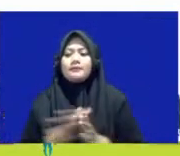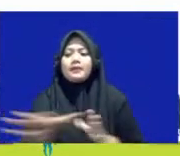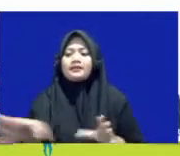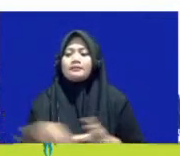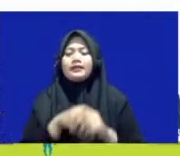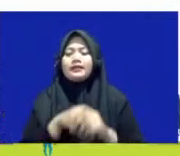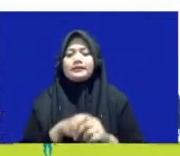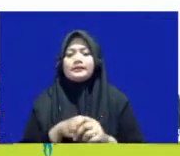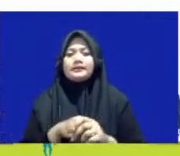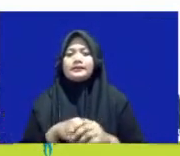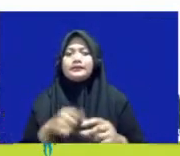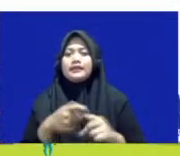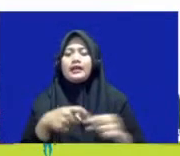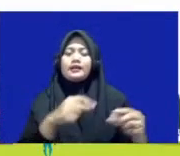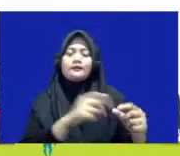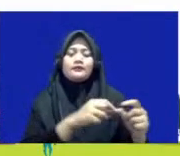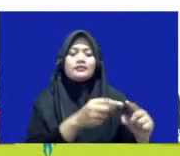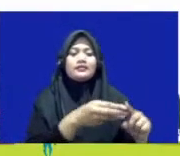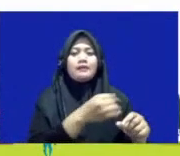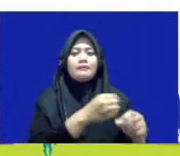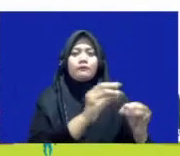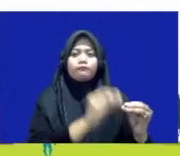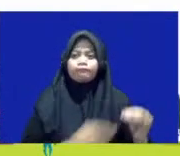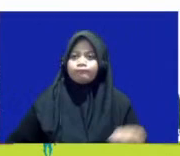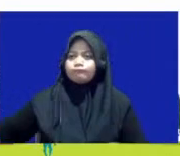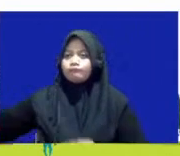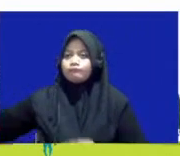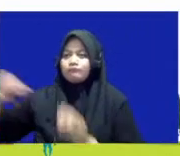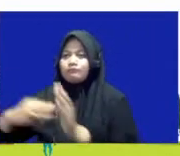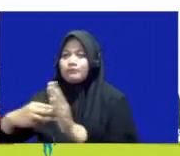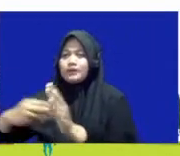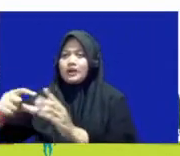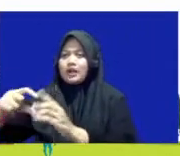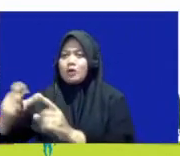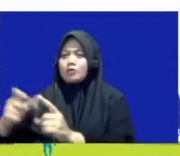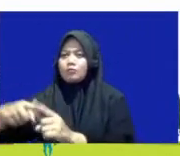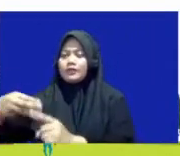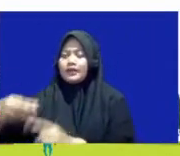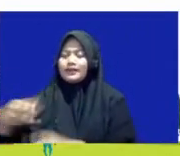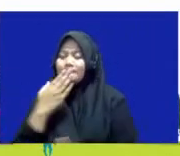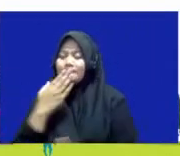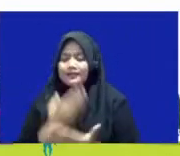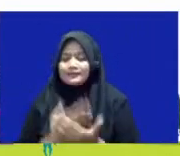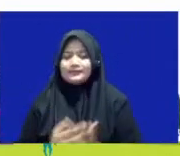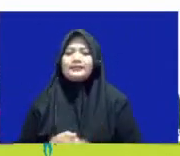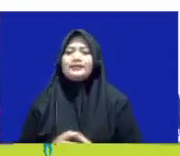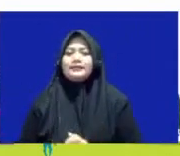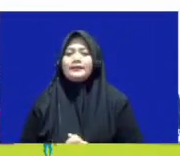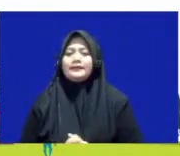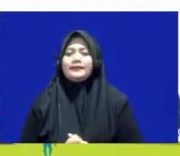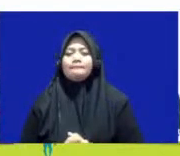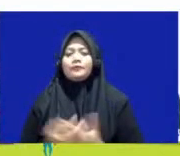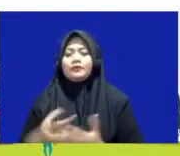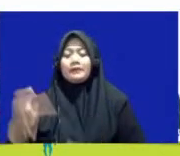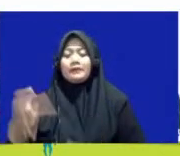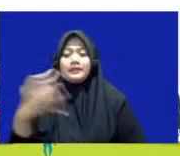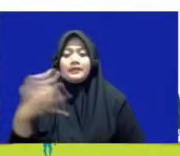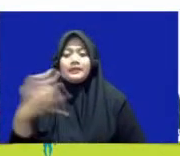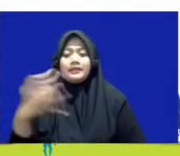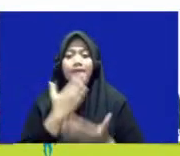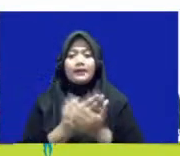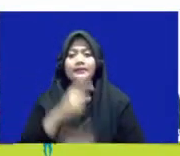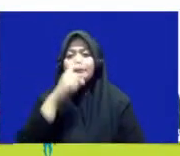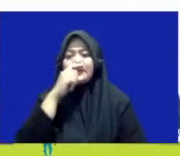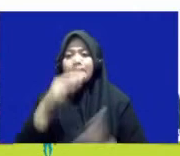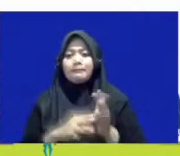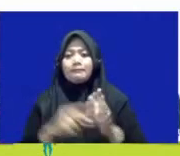Thank you, Mr. Sukamsi, for answer the question, and also thank you, Mr. Mahfuz Alam, to answer the